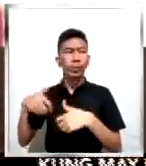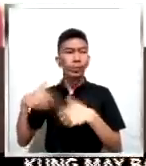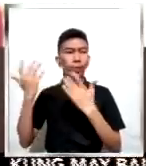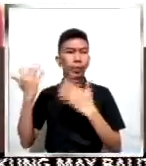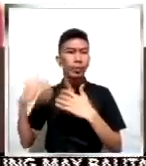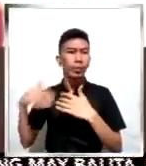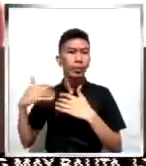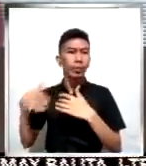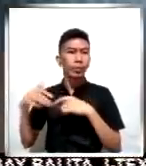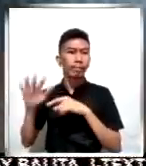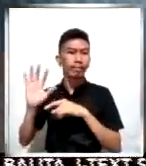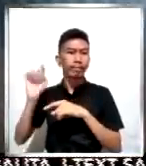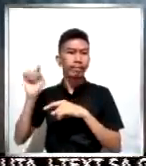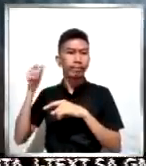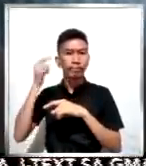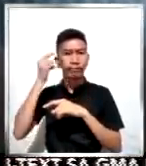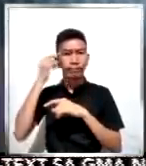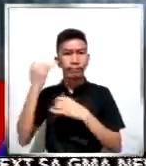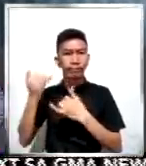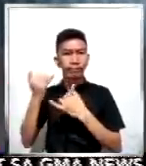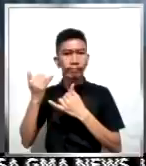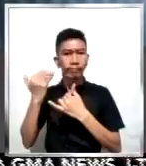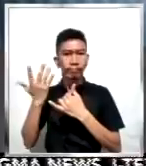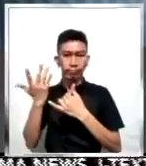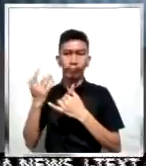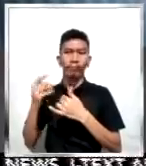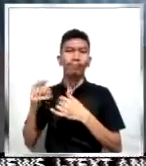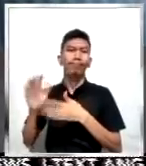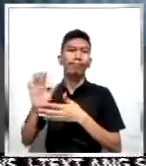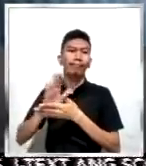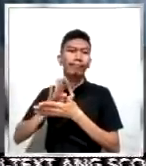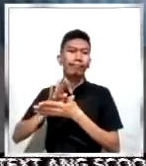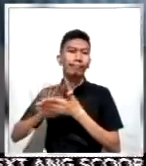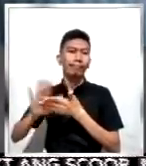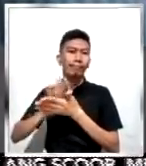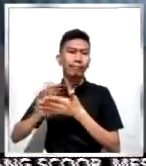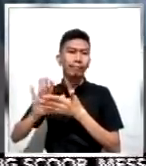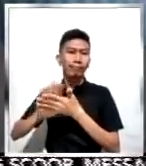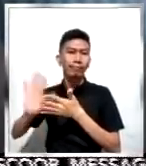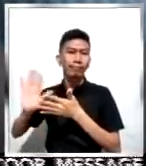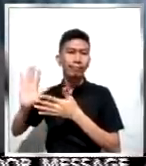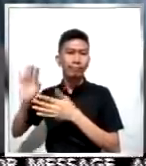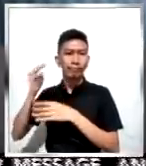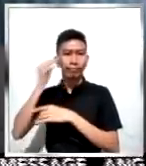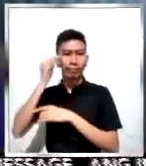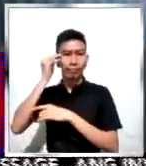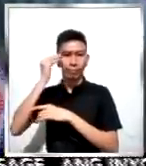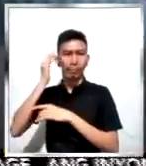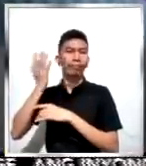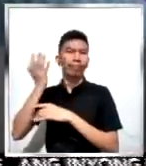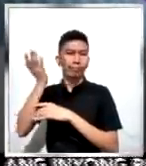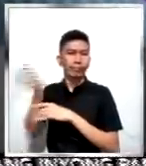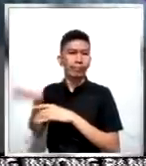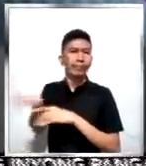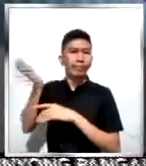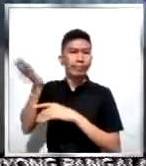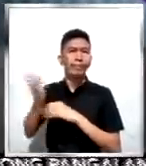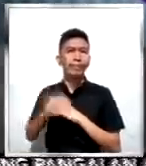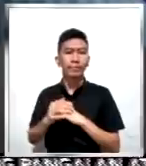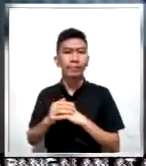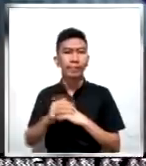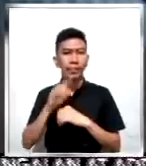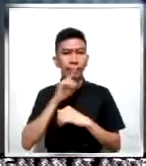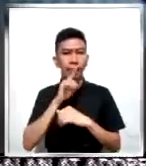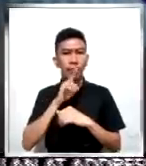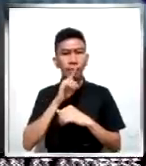the Marcoses. Should never forget yung martial law, yung madilim na kasaysayan, kung kaya hindi